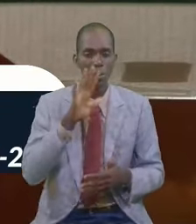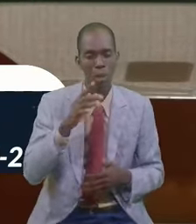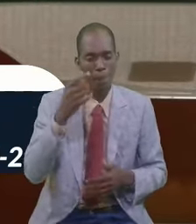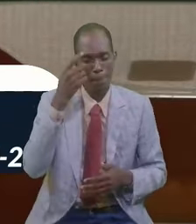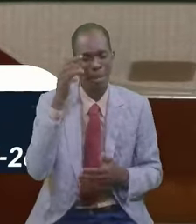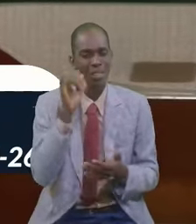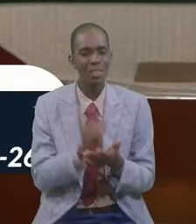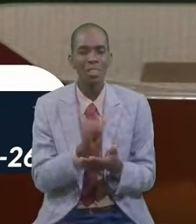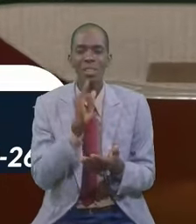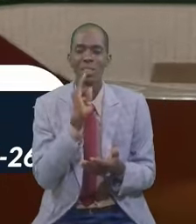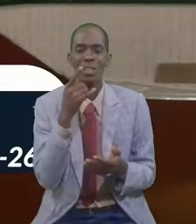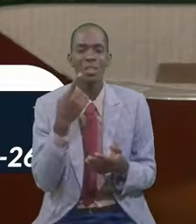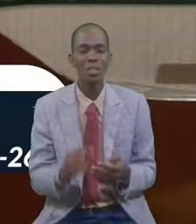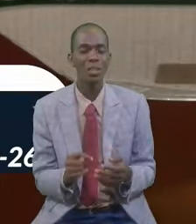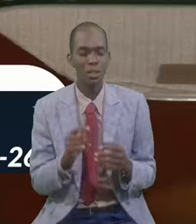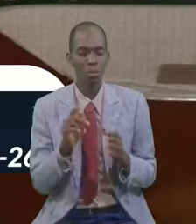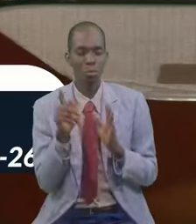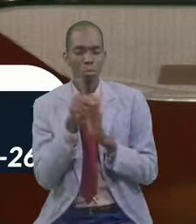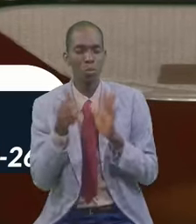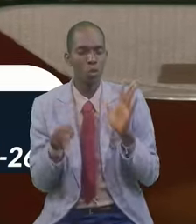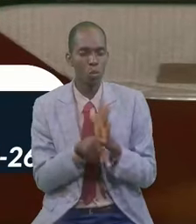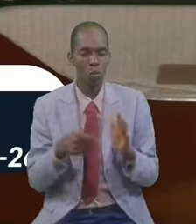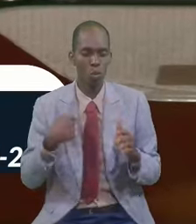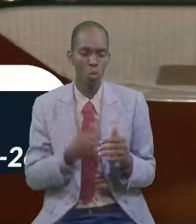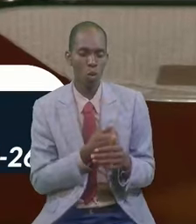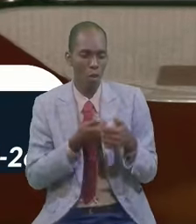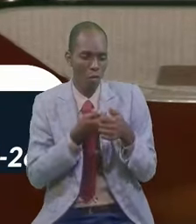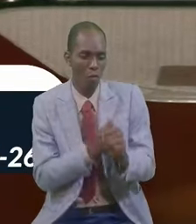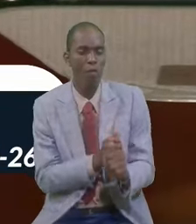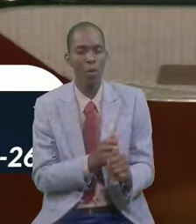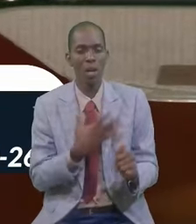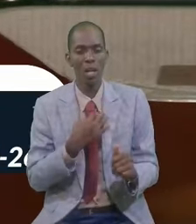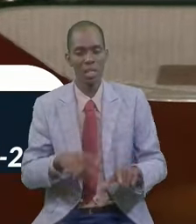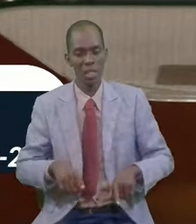de toute ta pensée. » C'est le principe par lequel nous vivons et